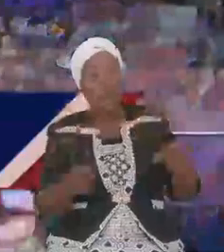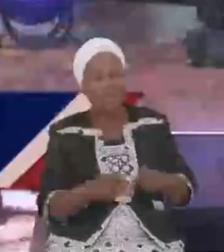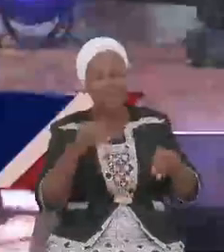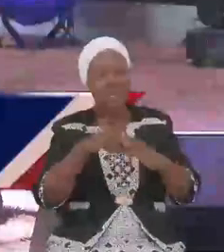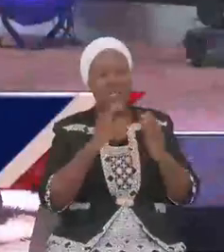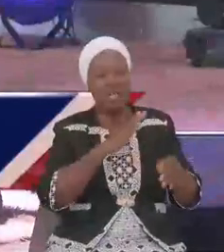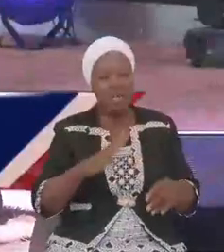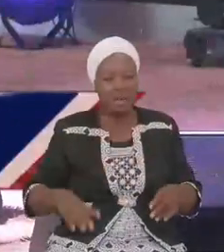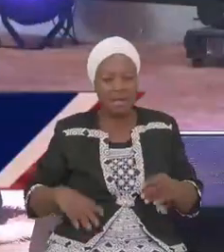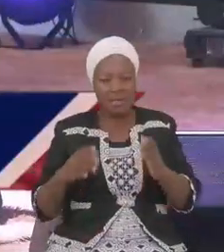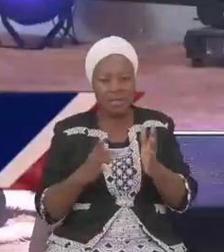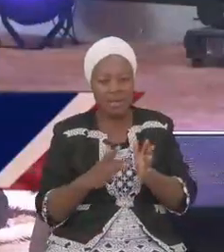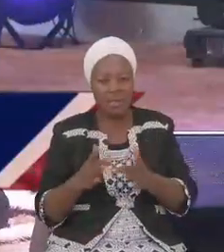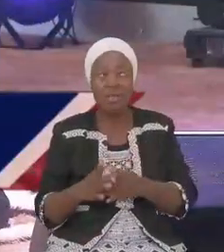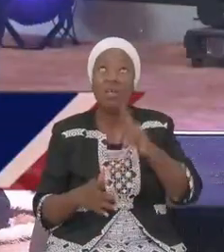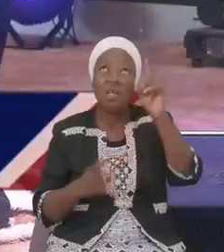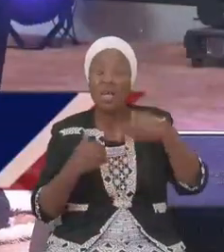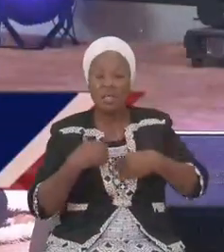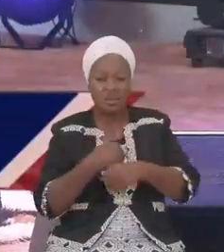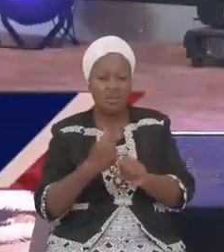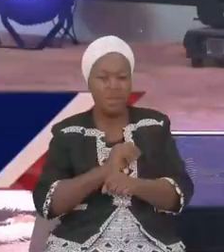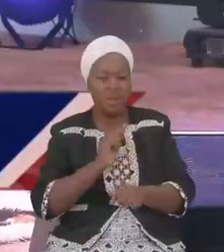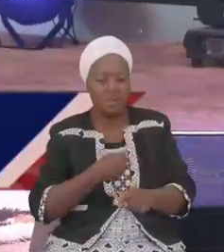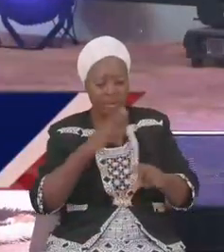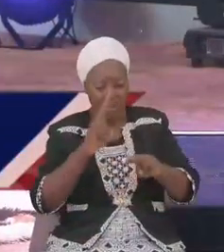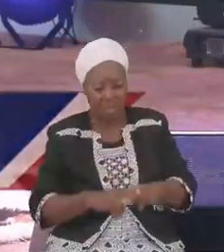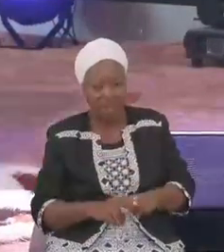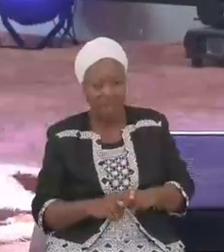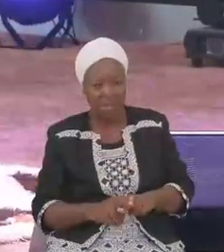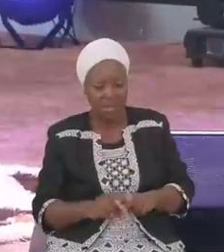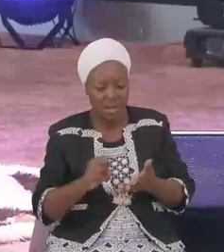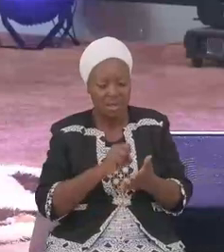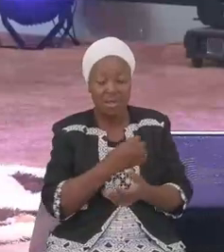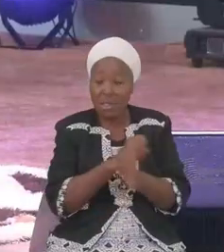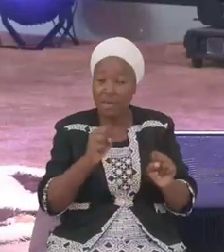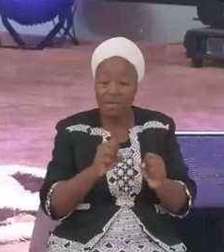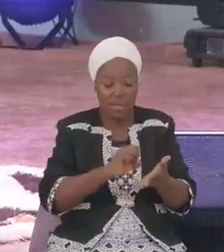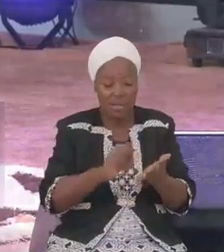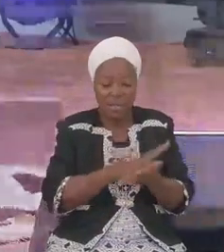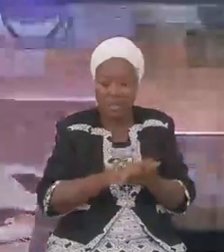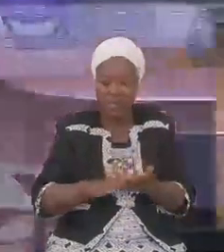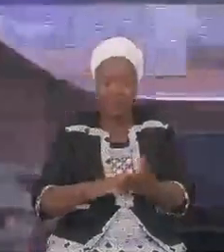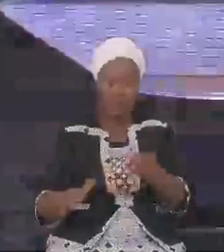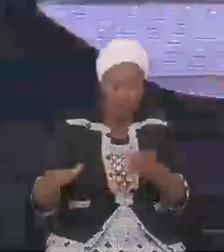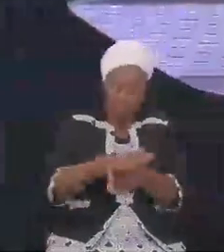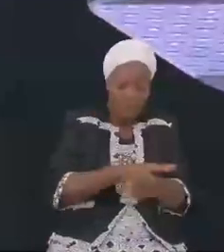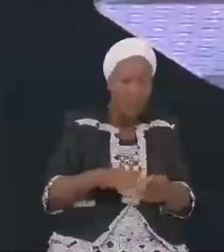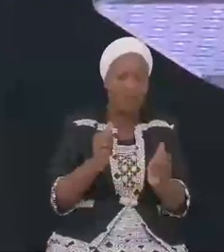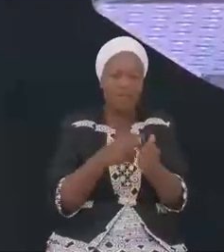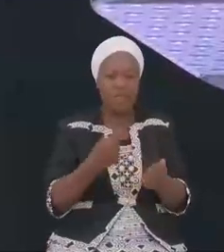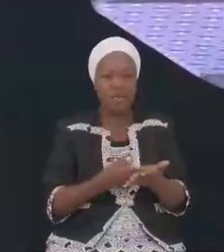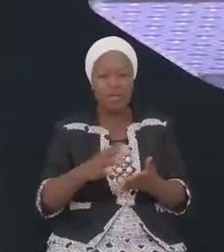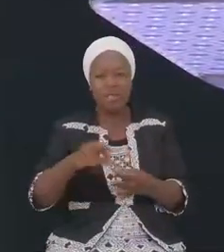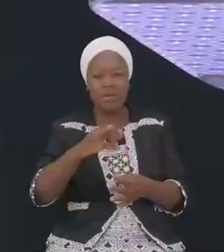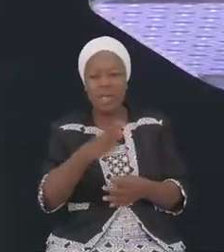en Jésus-Christ. Il nous a sauvés, sanctifiés, remplis du Saint-Esprit, ayant la nature